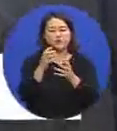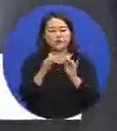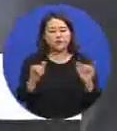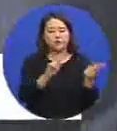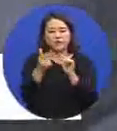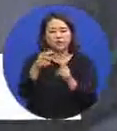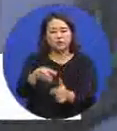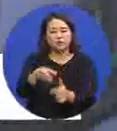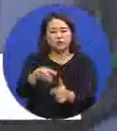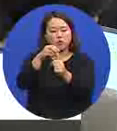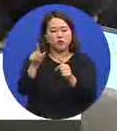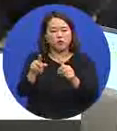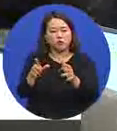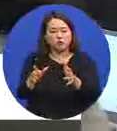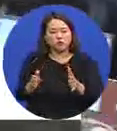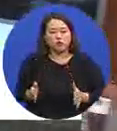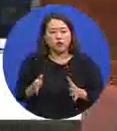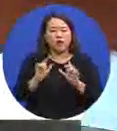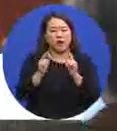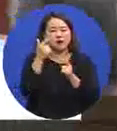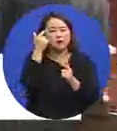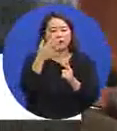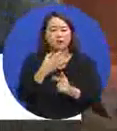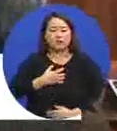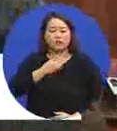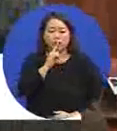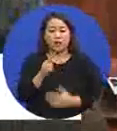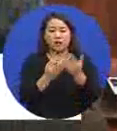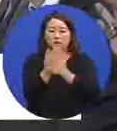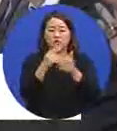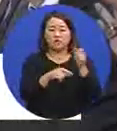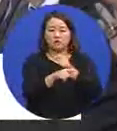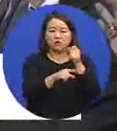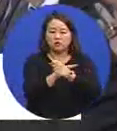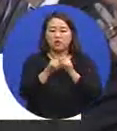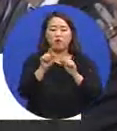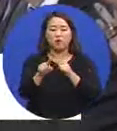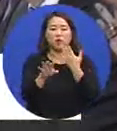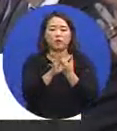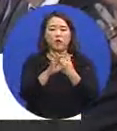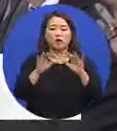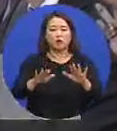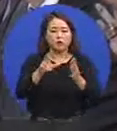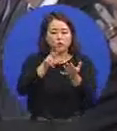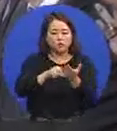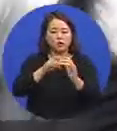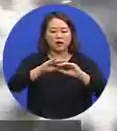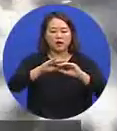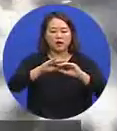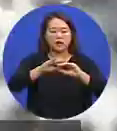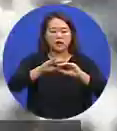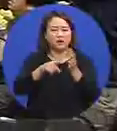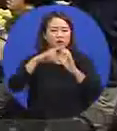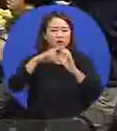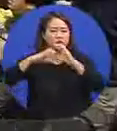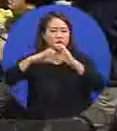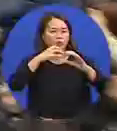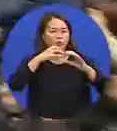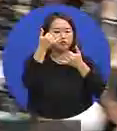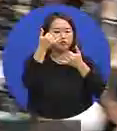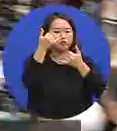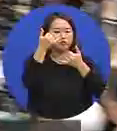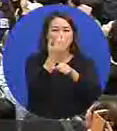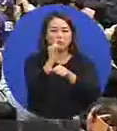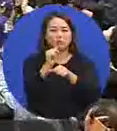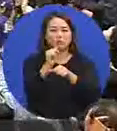아니냐는 우려가 나오는 이유입니다. 이는 현안 해결을 위한 소통 창구가 좁아지는 결과로 이어질 수 있습니다. 문재인 대통령은